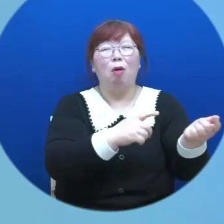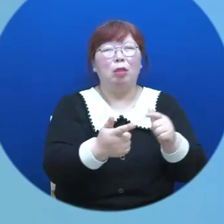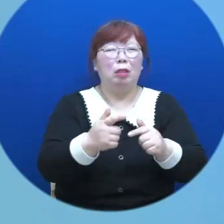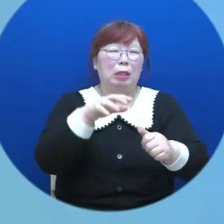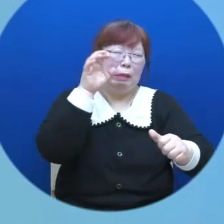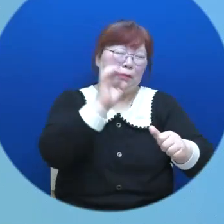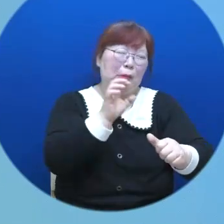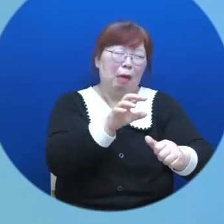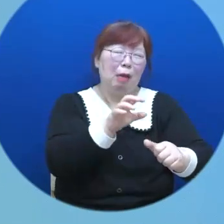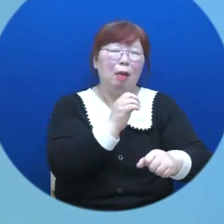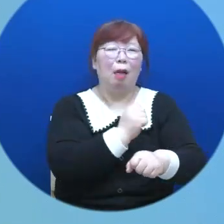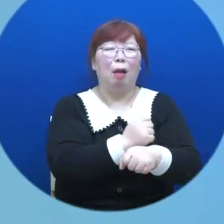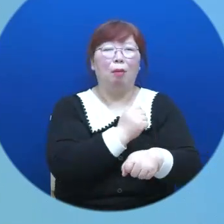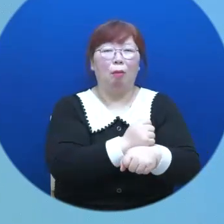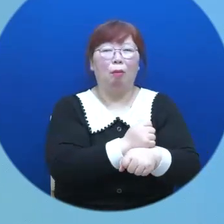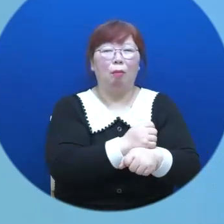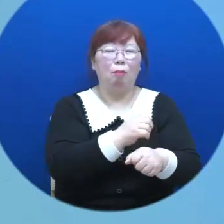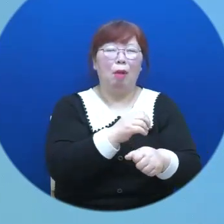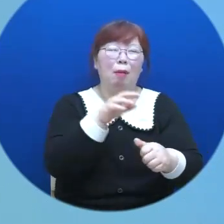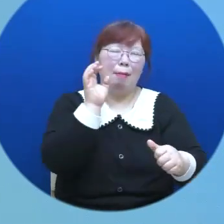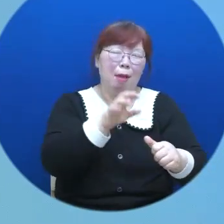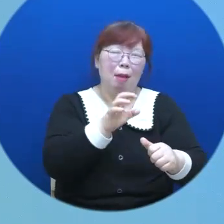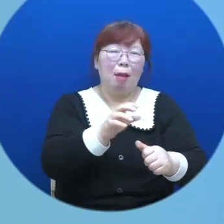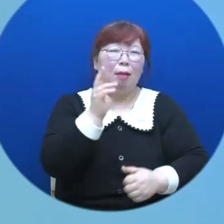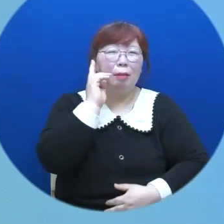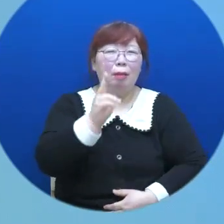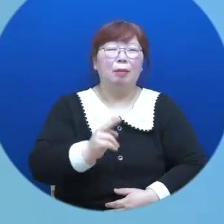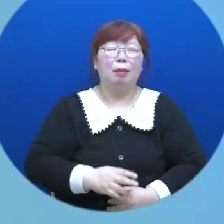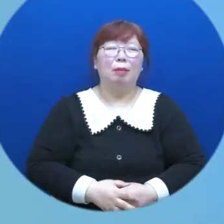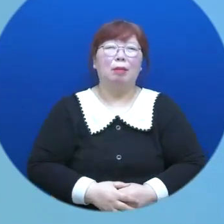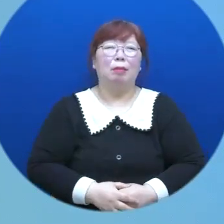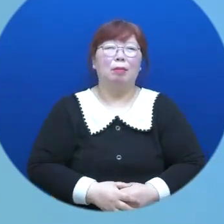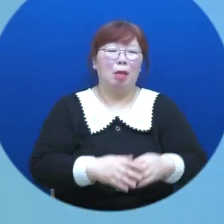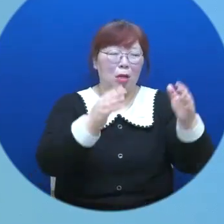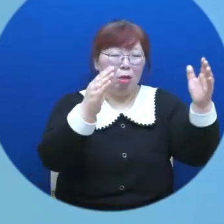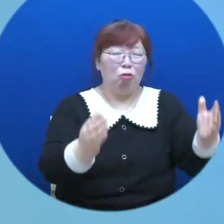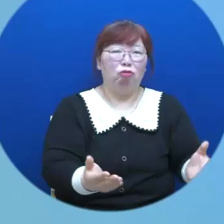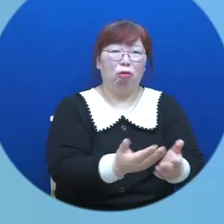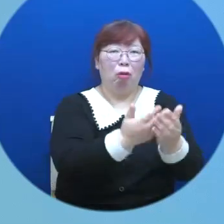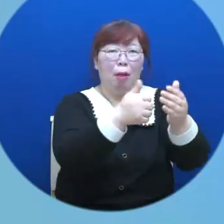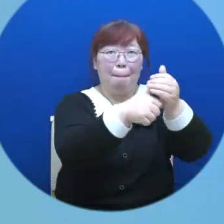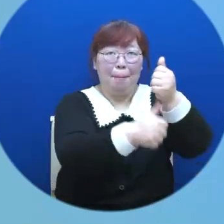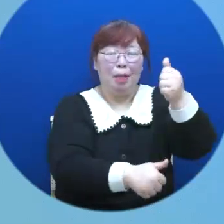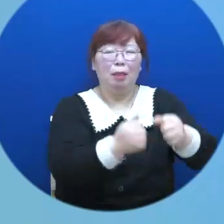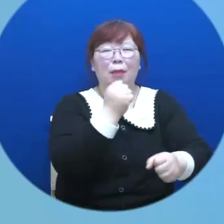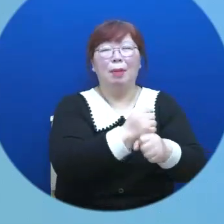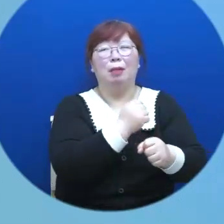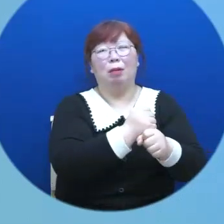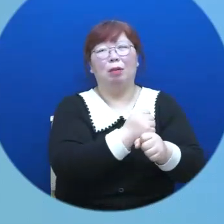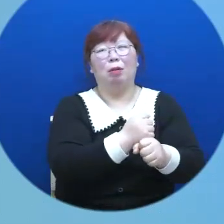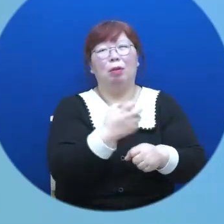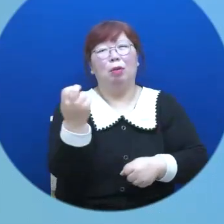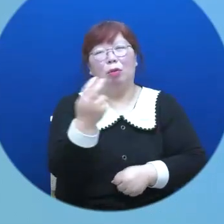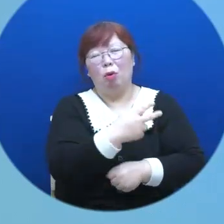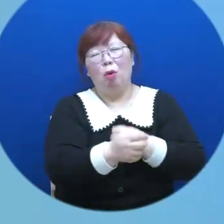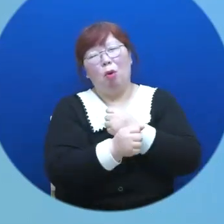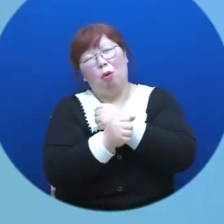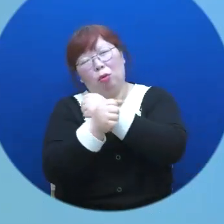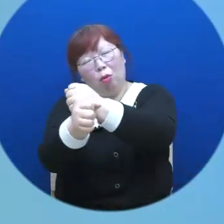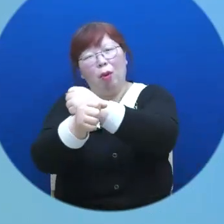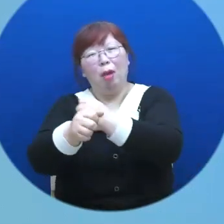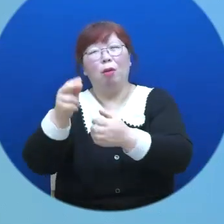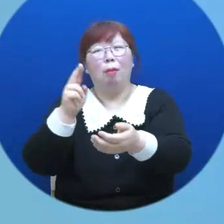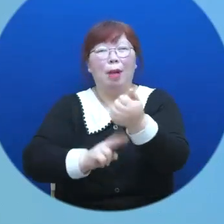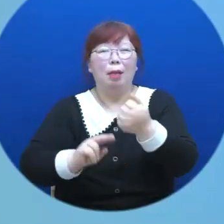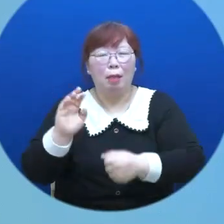갈굼당해요. 얼마나 괴롭혀요. 구덩이에 집어넣죠. 그 노예로 팔려가죠. 누명